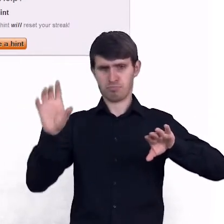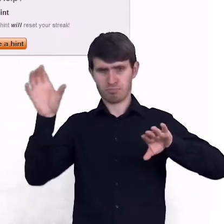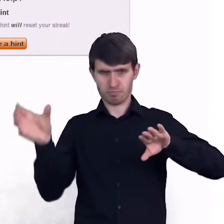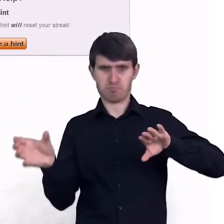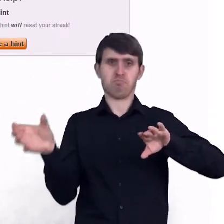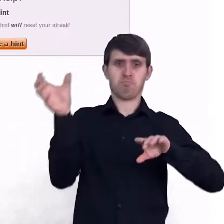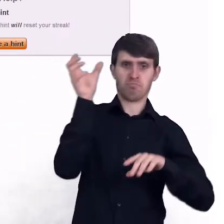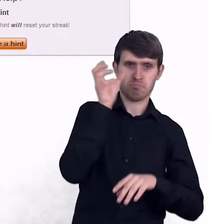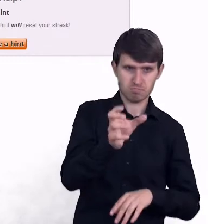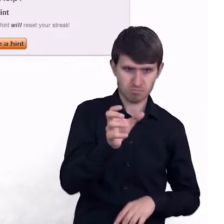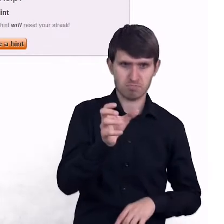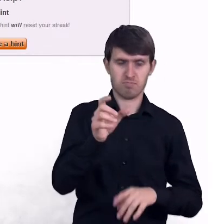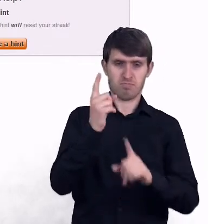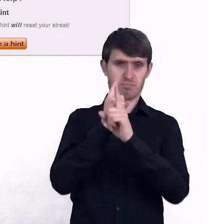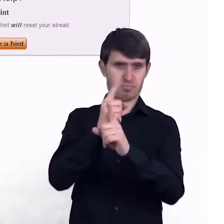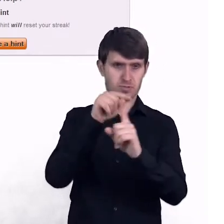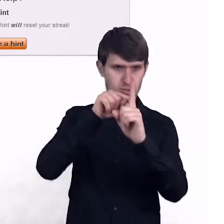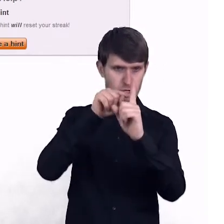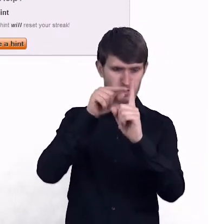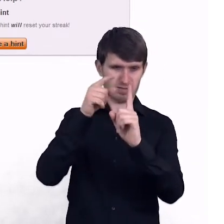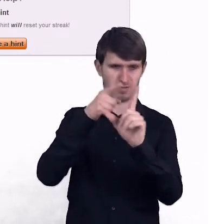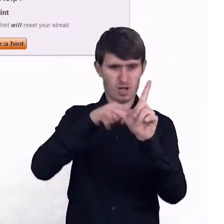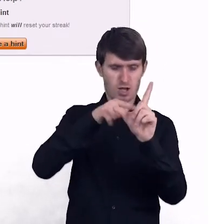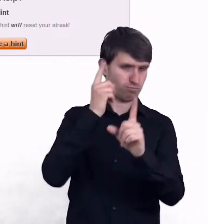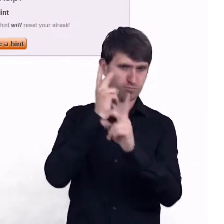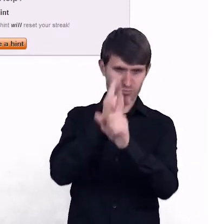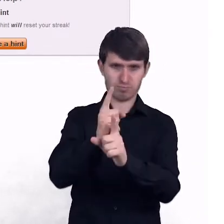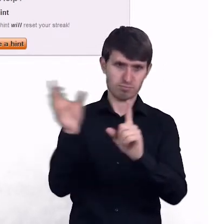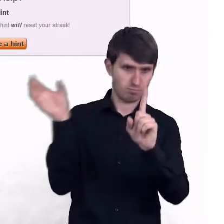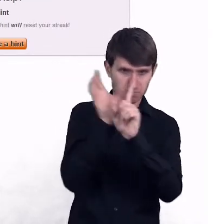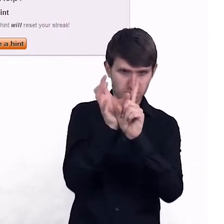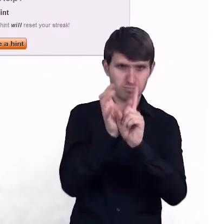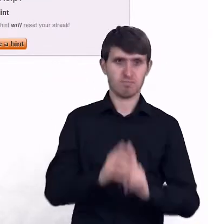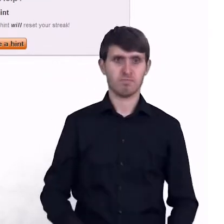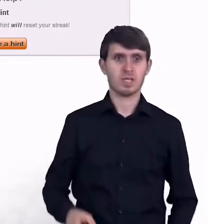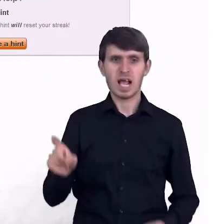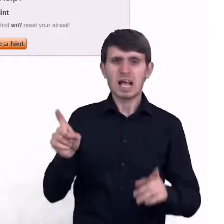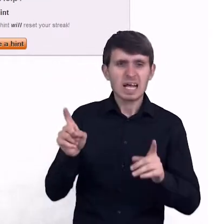trzeba tak samo ale chyba łatwiej się obraca gdy środek kątomierze jest na wierzchołku konta